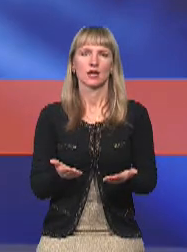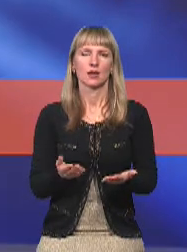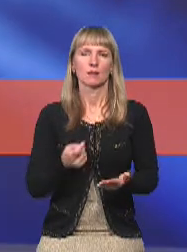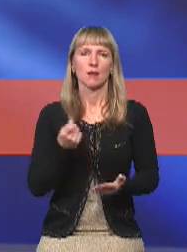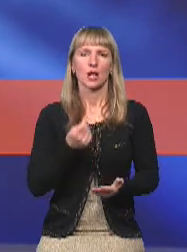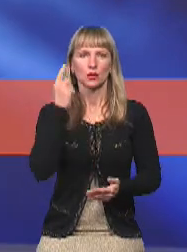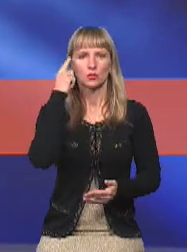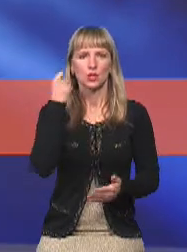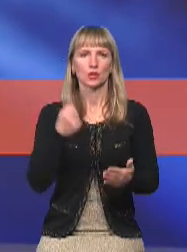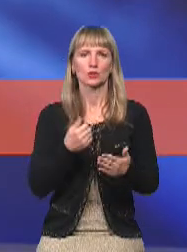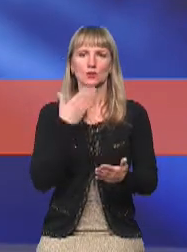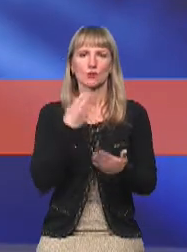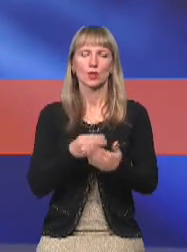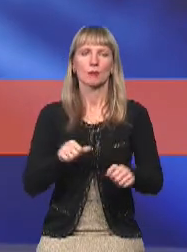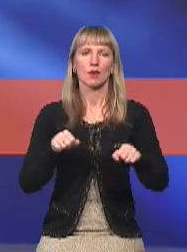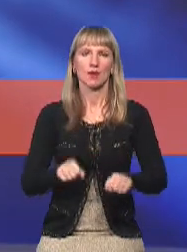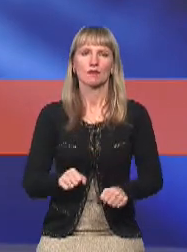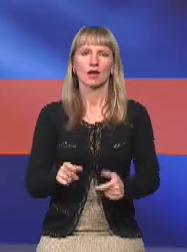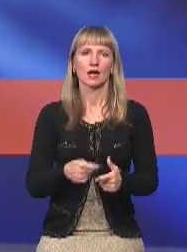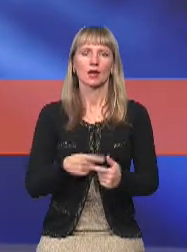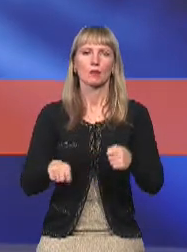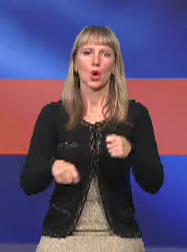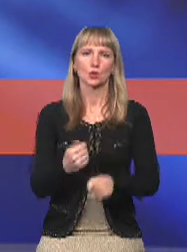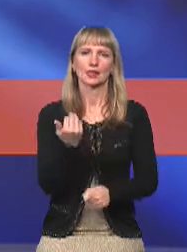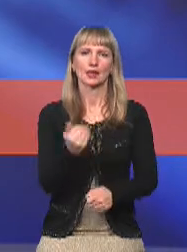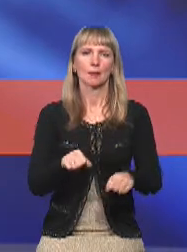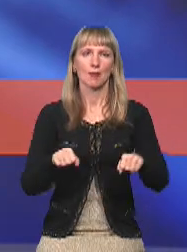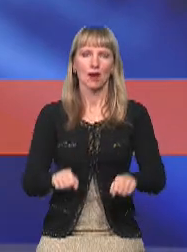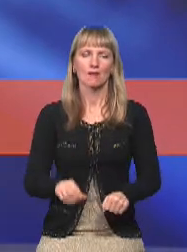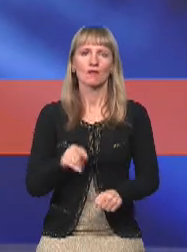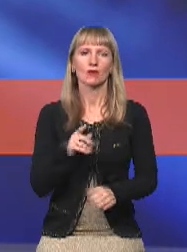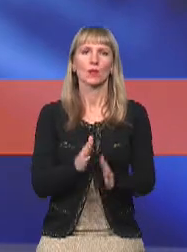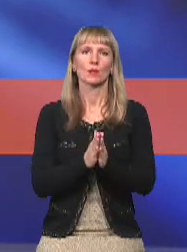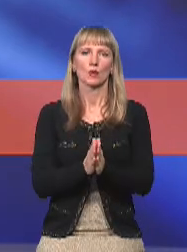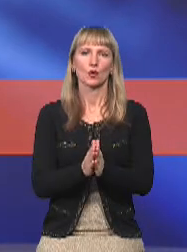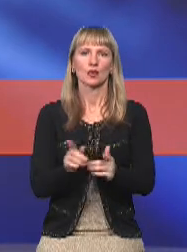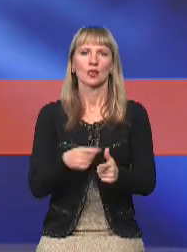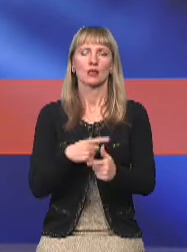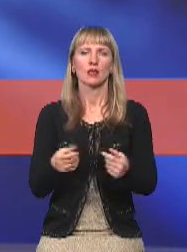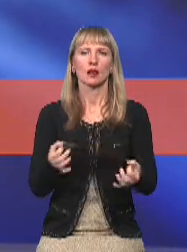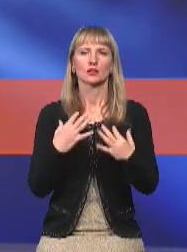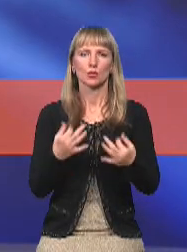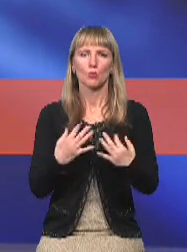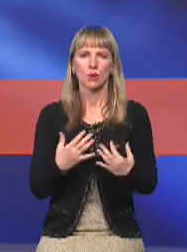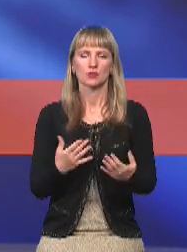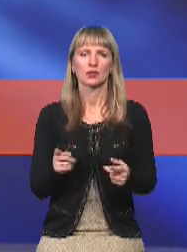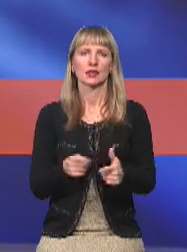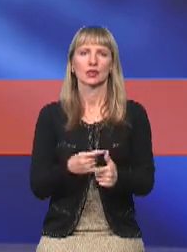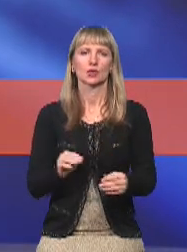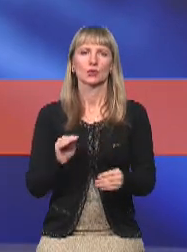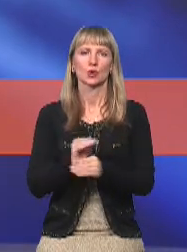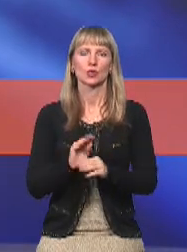обізнані щодо своїх прав або порушуються їх права, і вони їх просять або розтлумачити, або додати